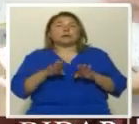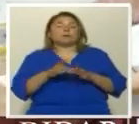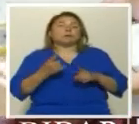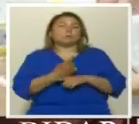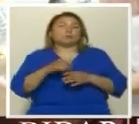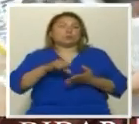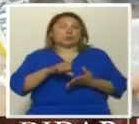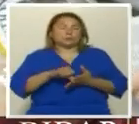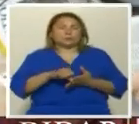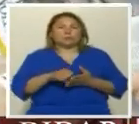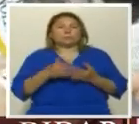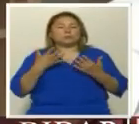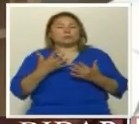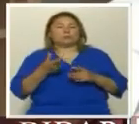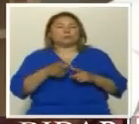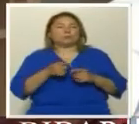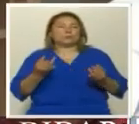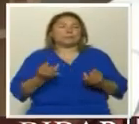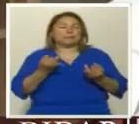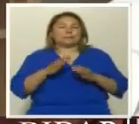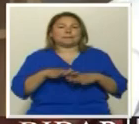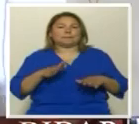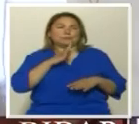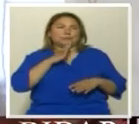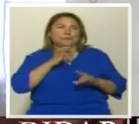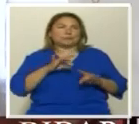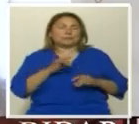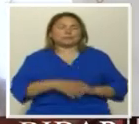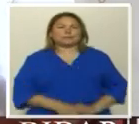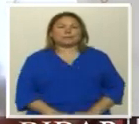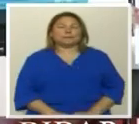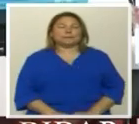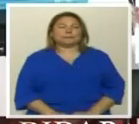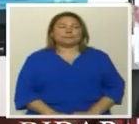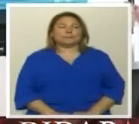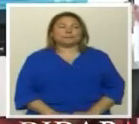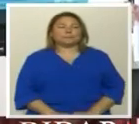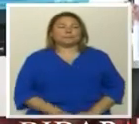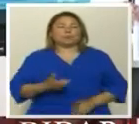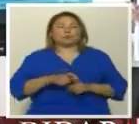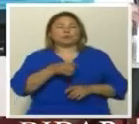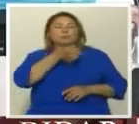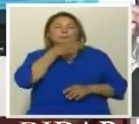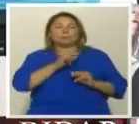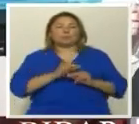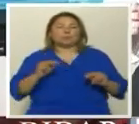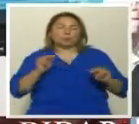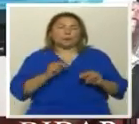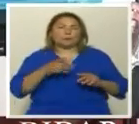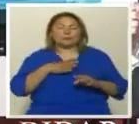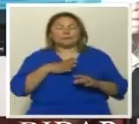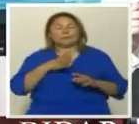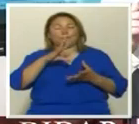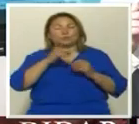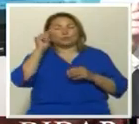подобном мероприятии впечатления просто зашкаливает говорит девочка махан мне очень понравился урок было бы